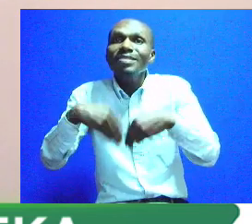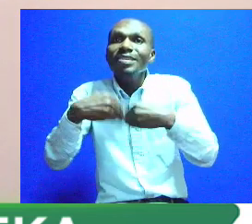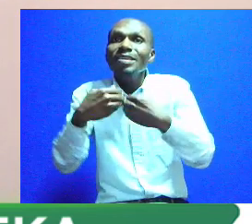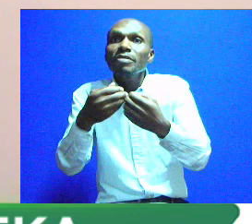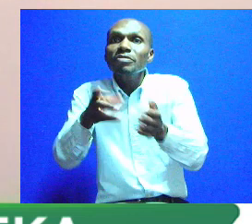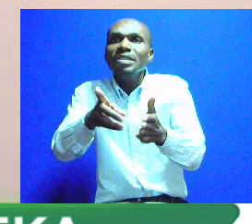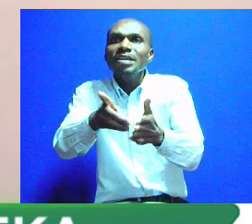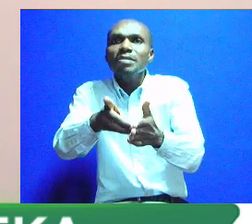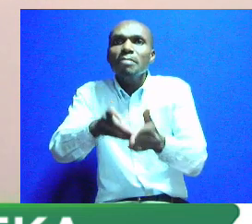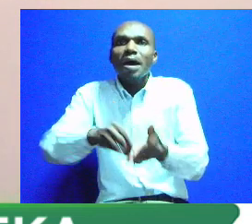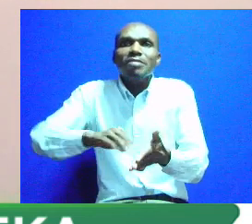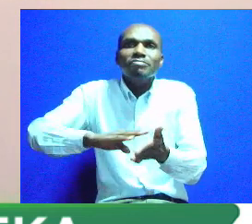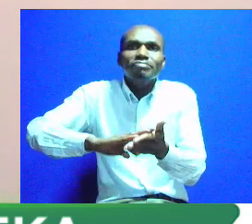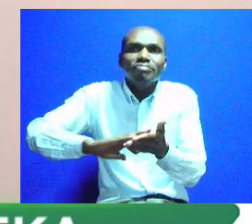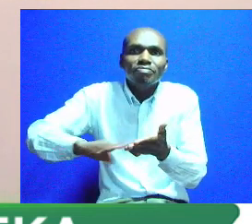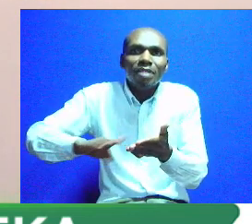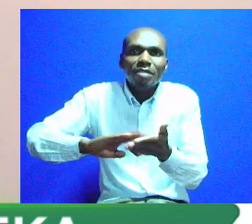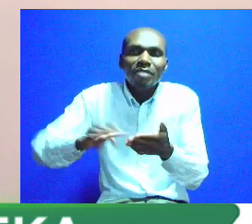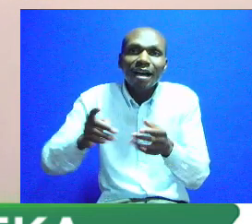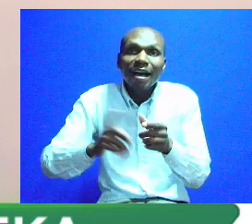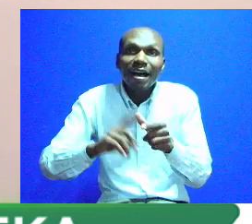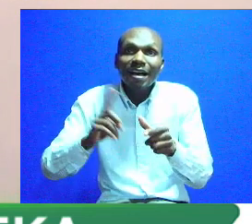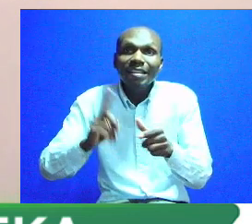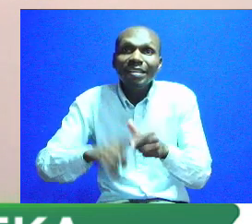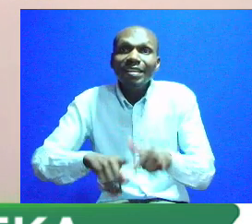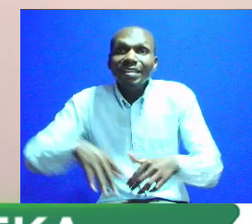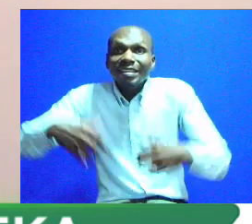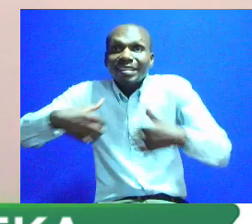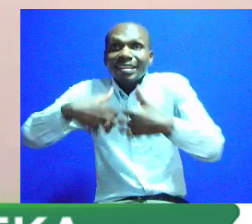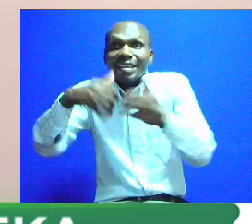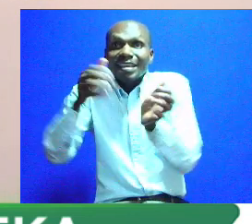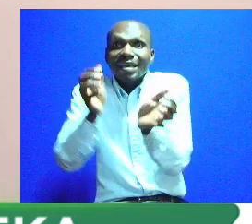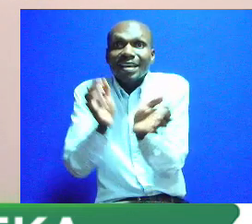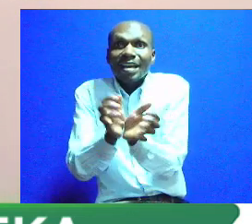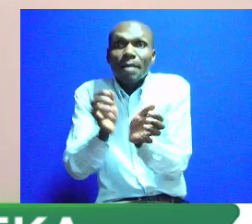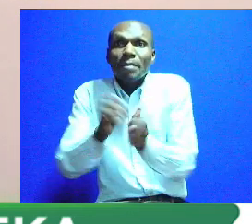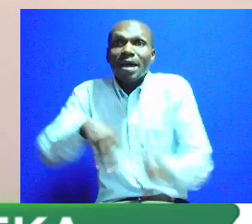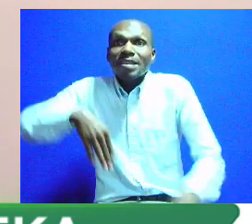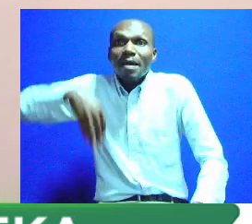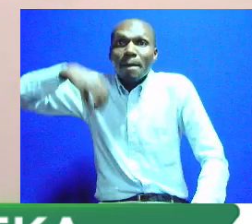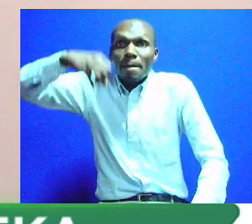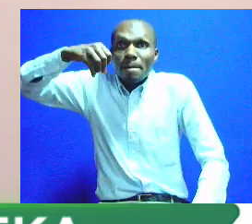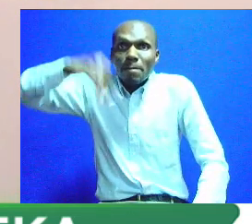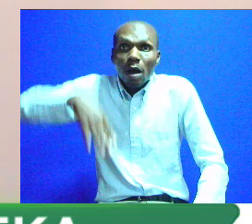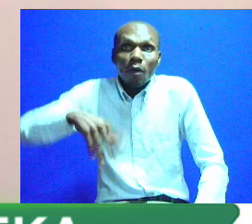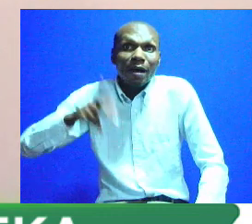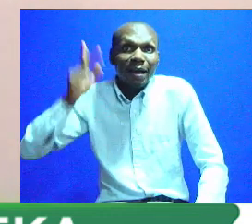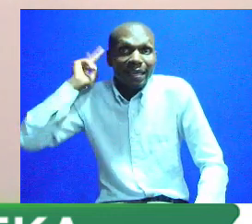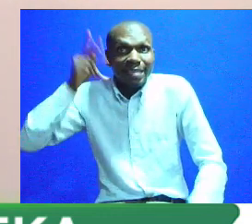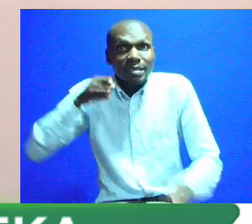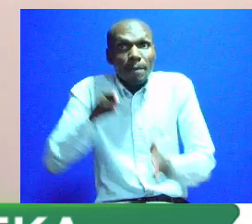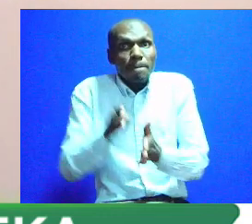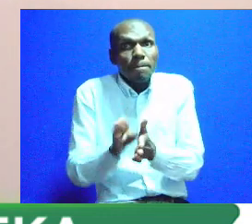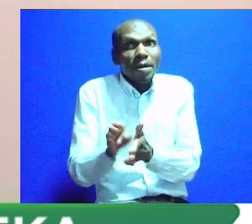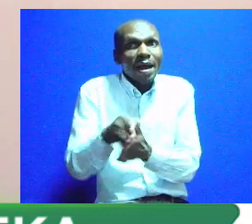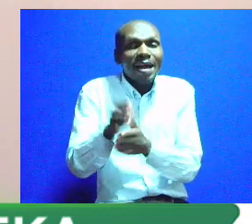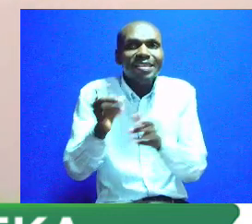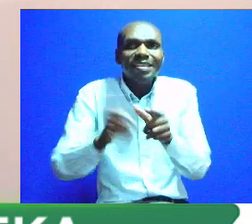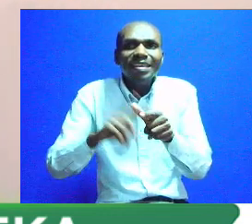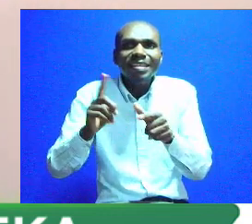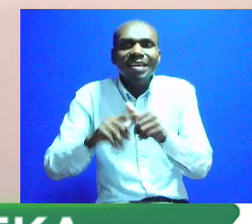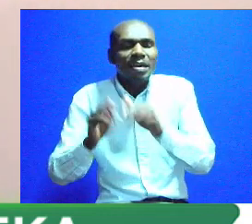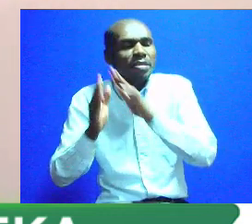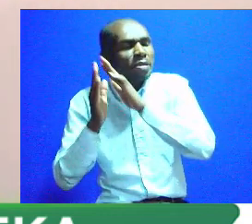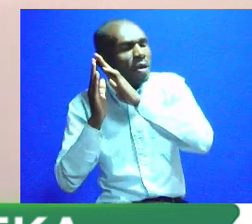amagania bwango ase orosagia rua e company yo ya Kenya Power ime orosagia rua Kisii ya sata vire nigo banyale koba gusundo kasi chinga